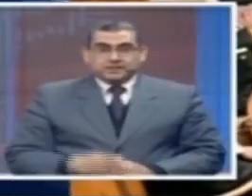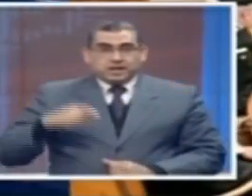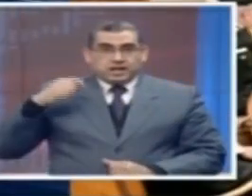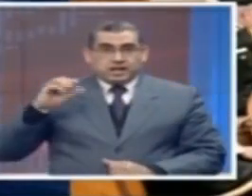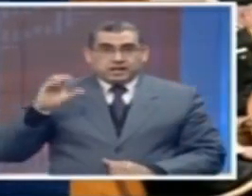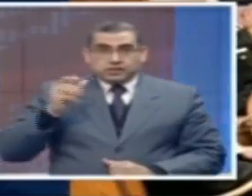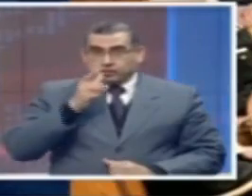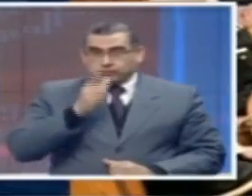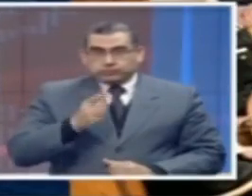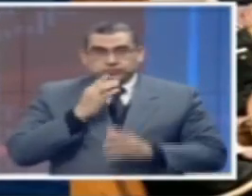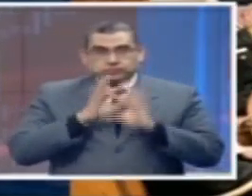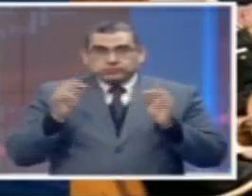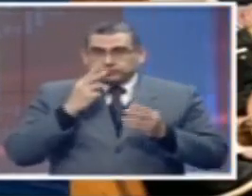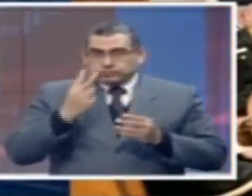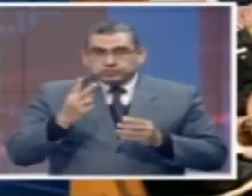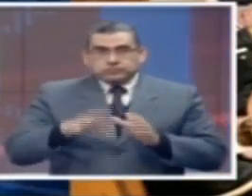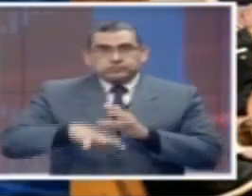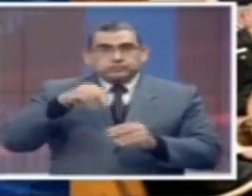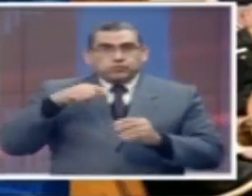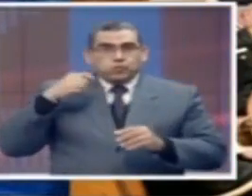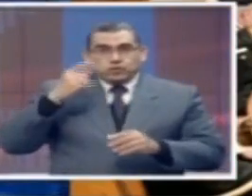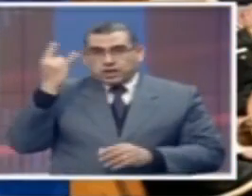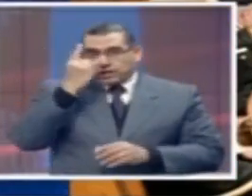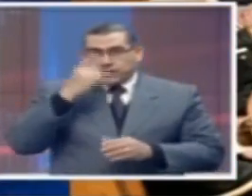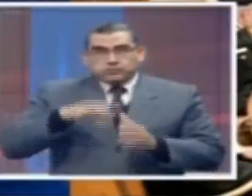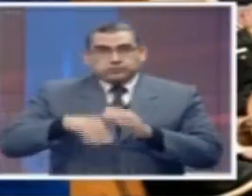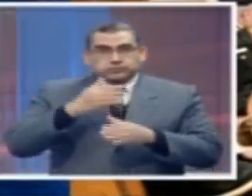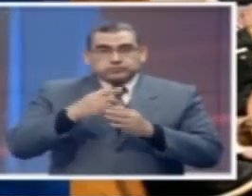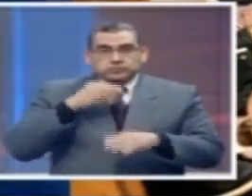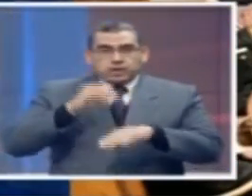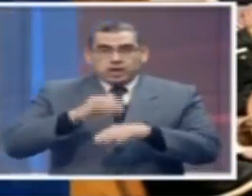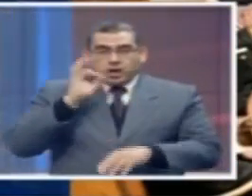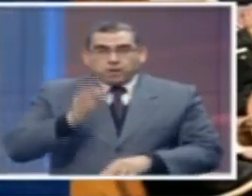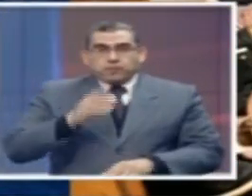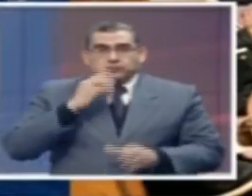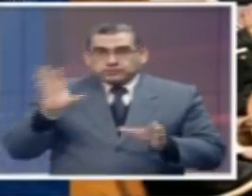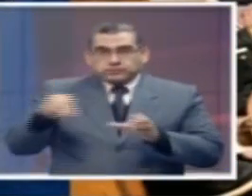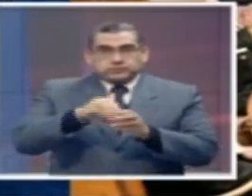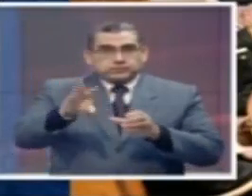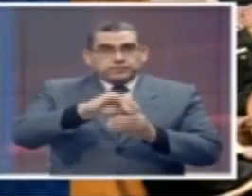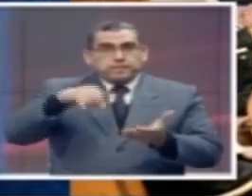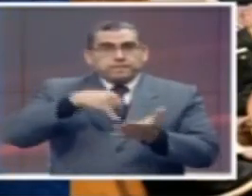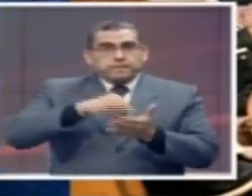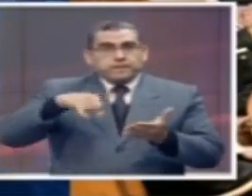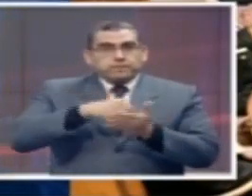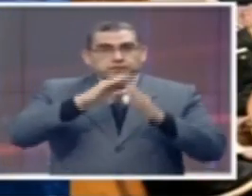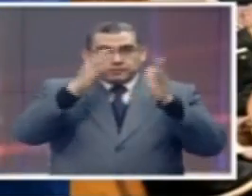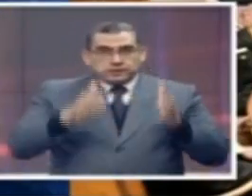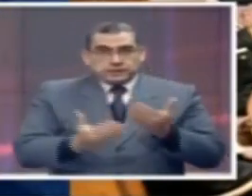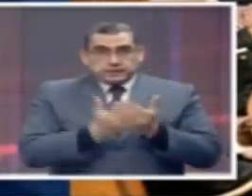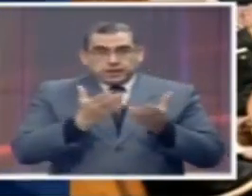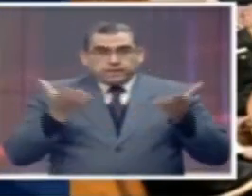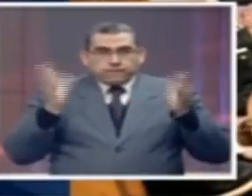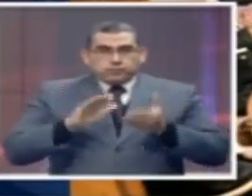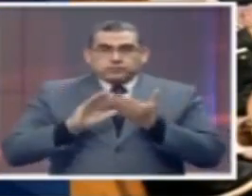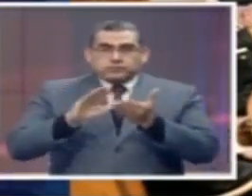الرئيس السيسي يطلع على تطوير منشآت وزارة الداخلية ويوجه بأن تضم المراكز والمجمعات الجديدة أكبر